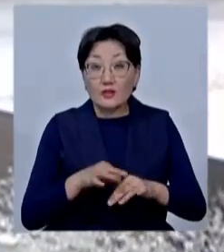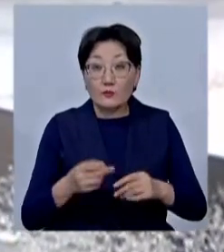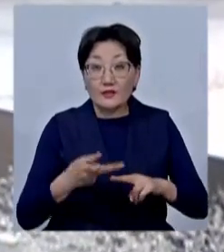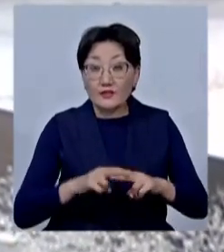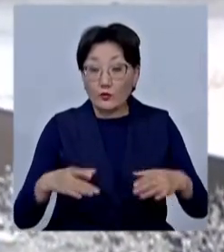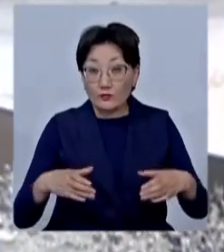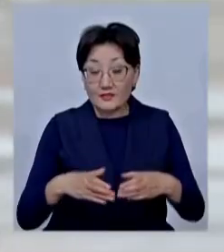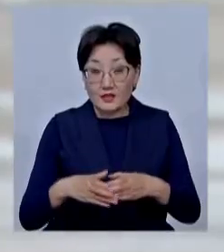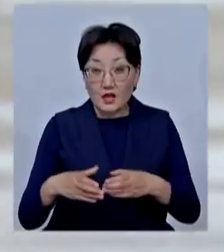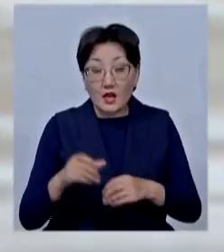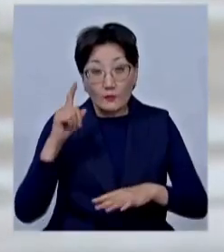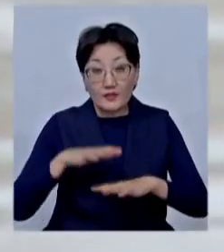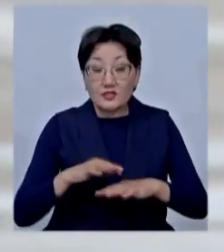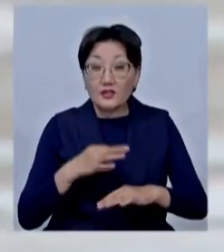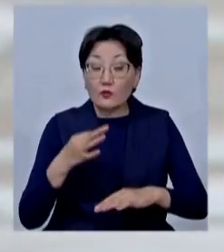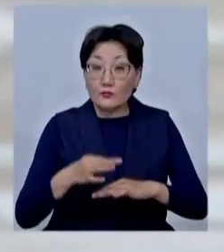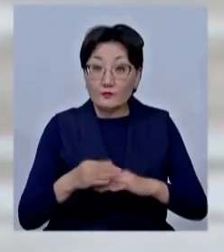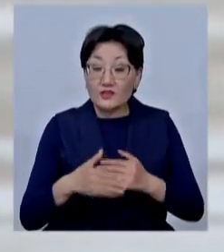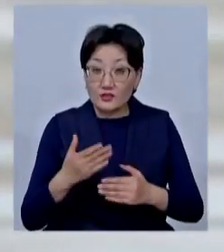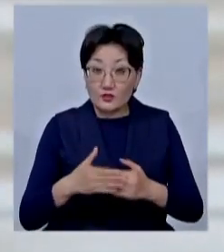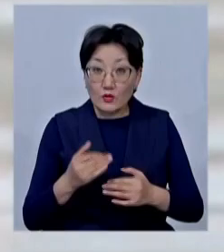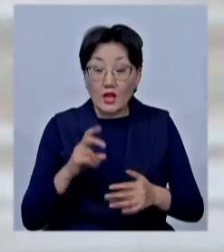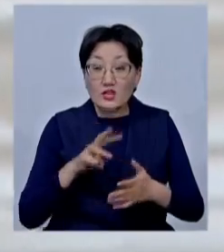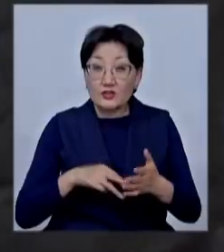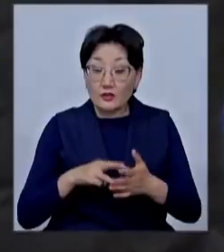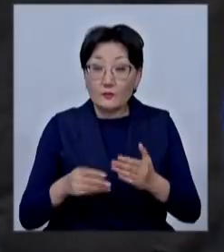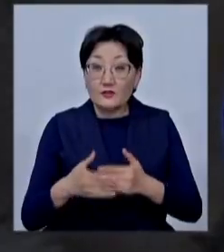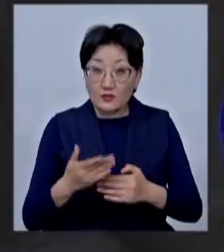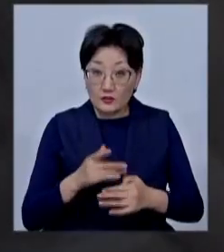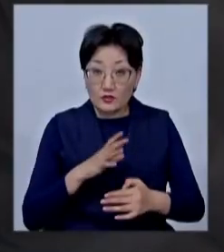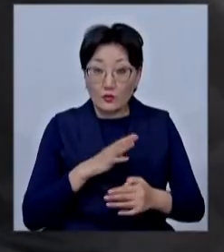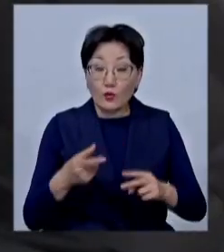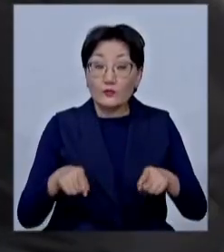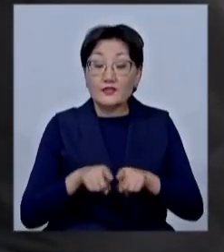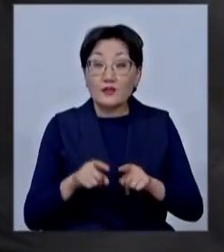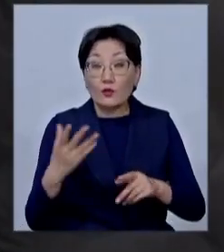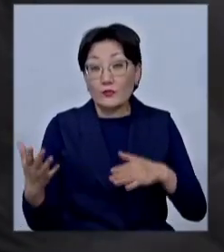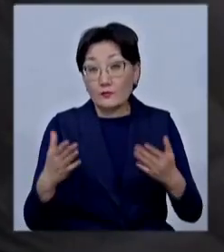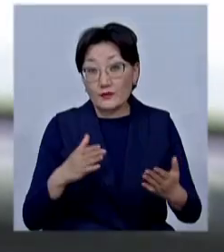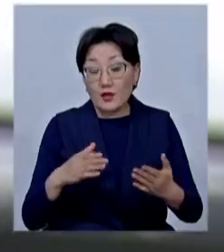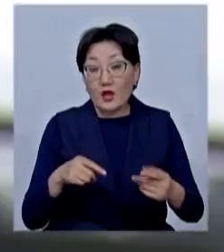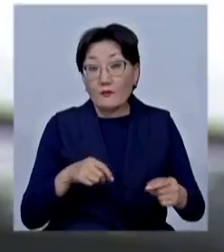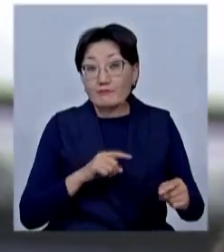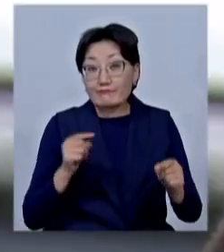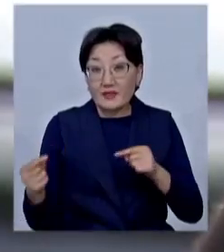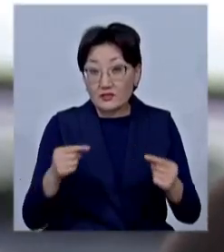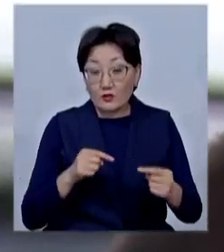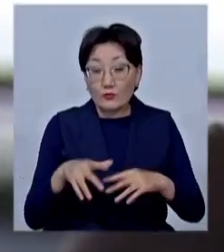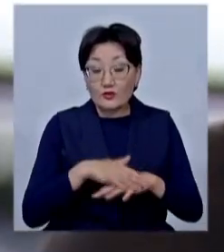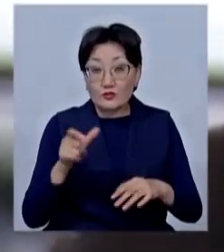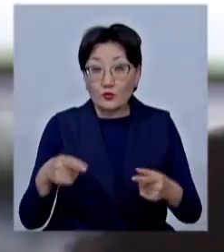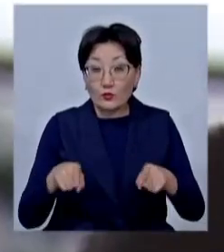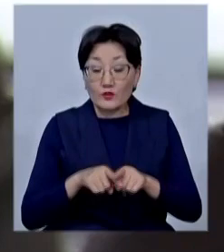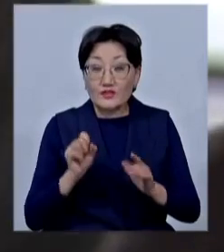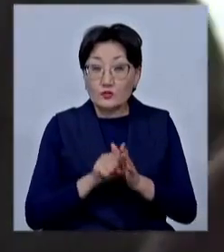аталған компанияны әкімшілік жауапкершілікке тартып, айыппұл да салған көрінеді. Осылайша қос тарап бір-біріне сілтеп жүргенде, тұрғындар